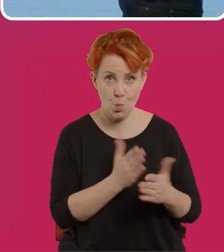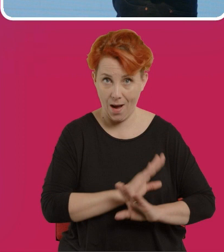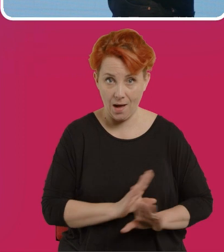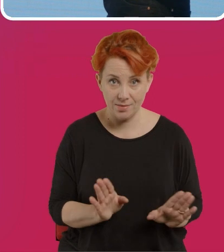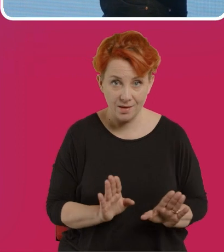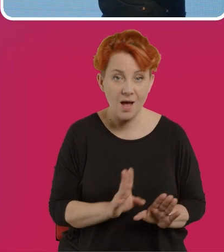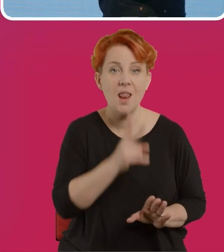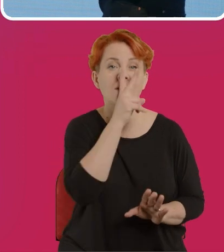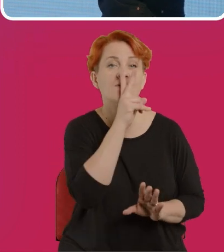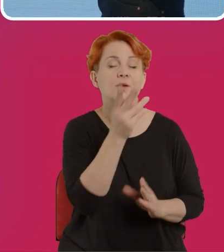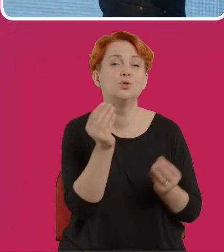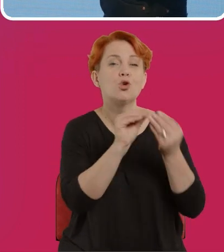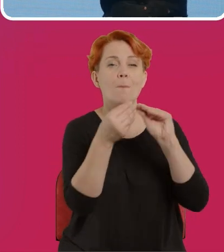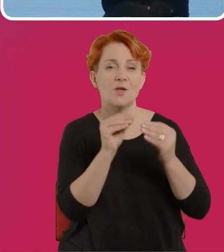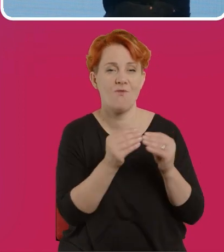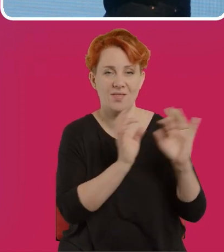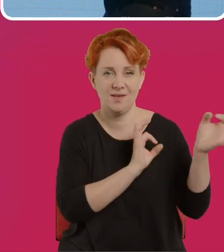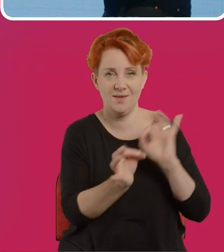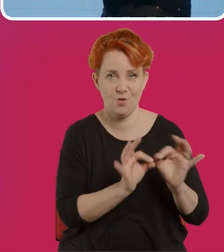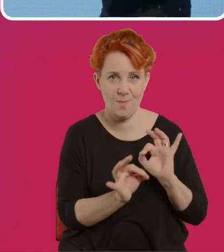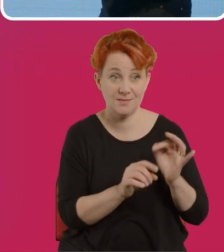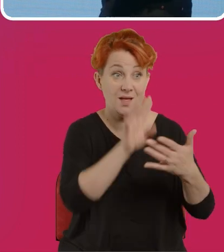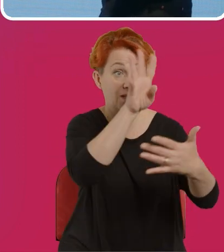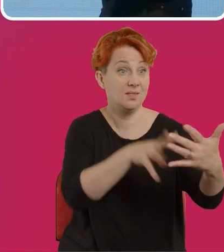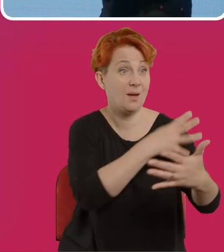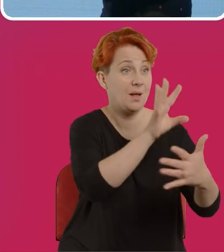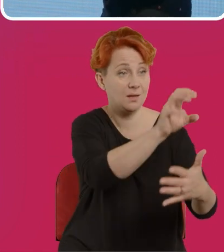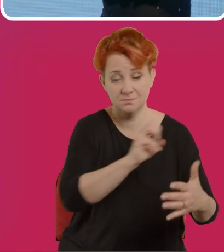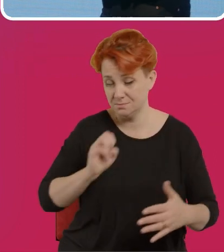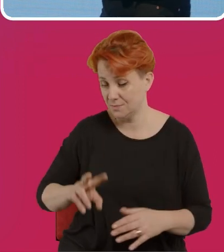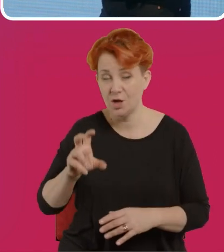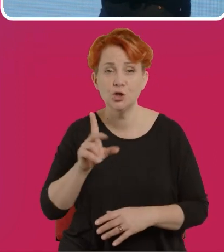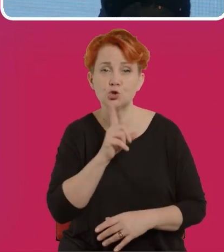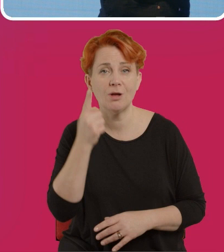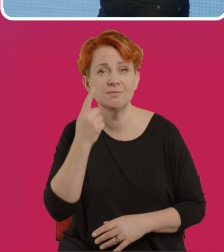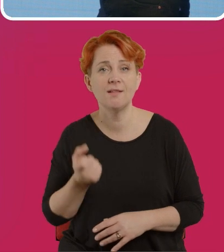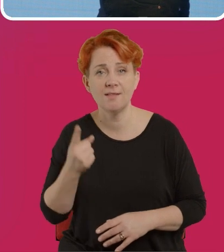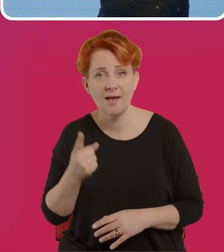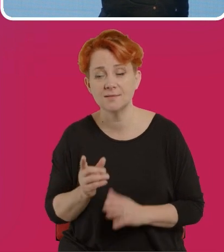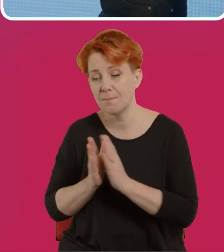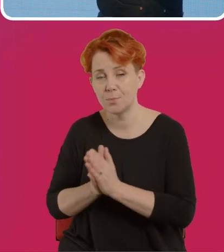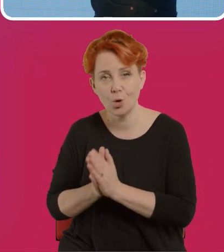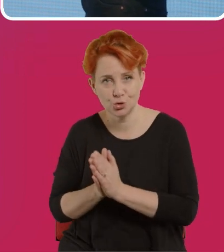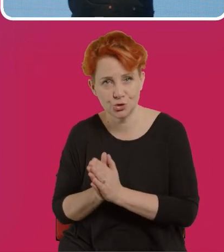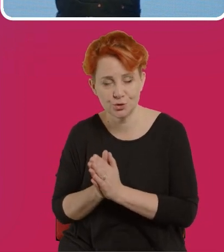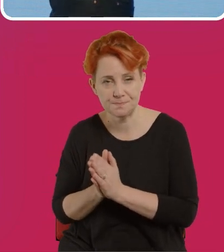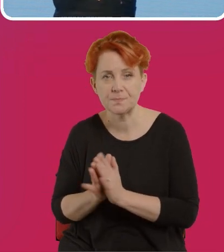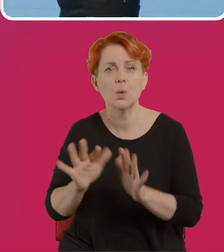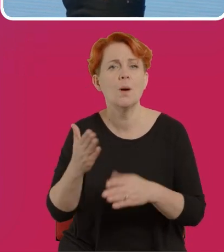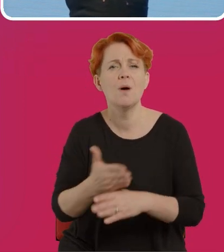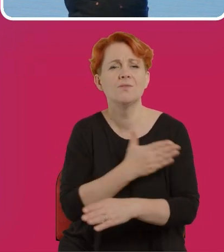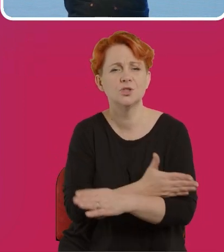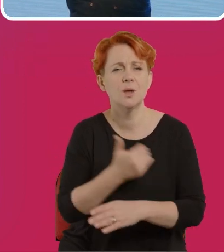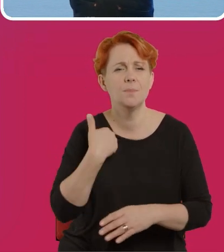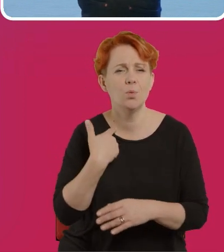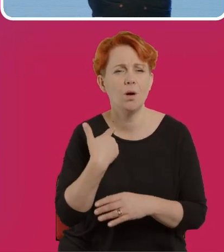tutaj złożoność danych i w momencie, kiedy się wrzuci tę tabelę do czata GPT i poprosi, wcześniej było to Advanced